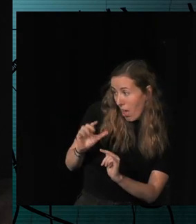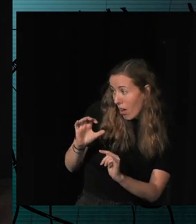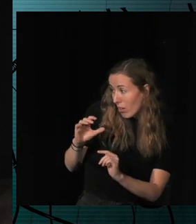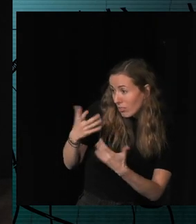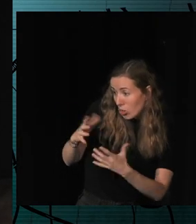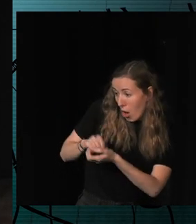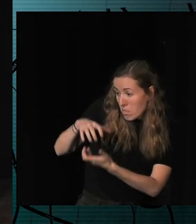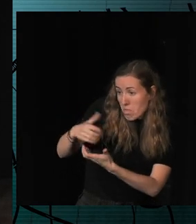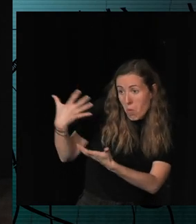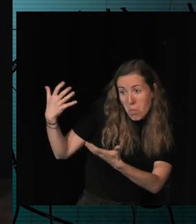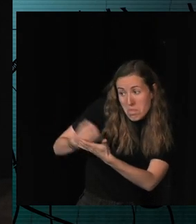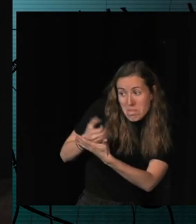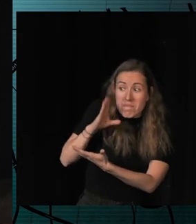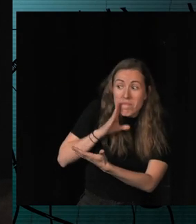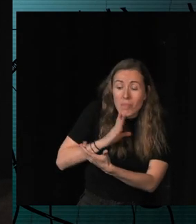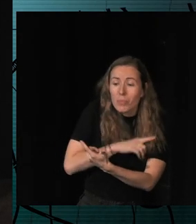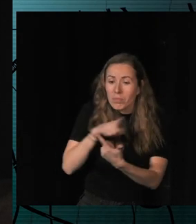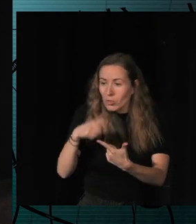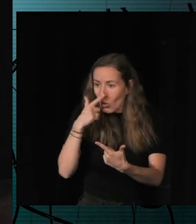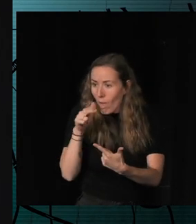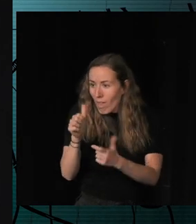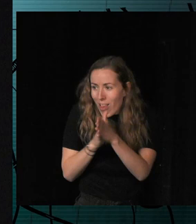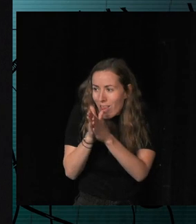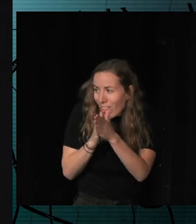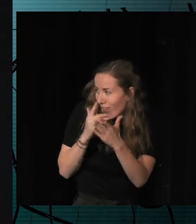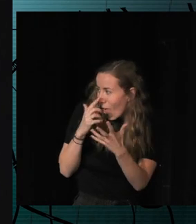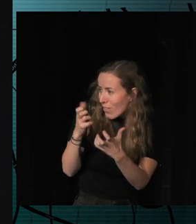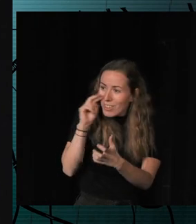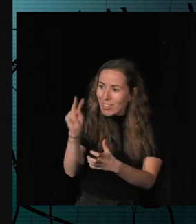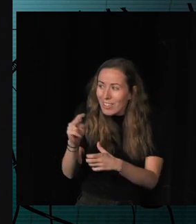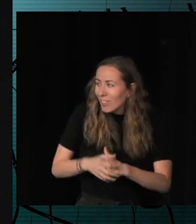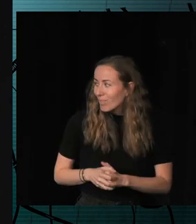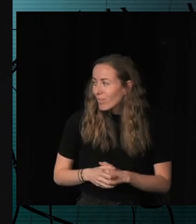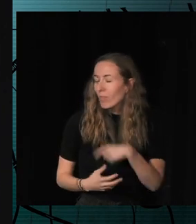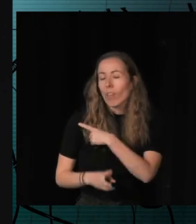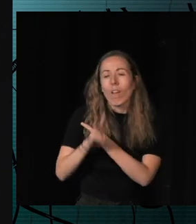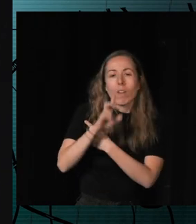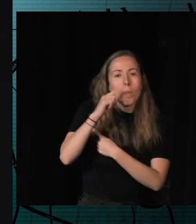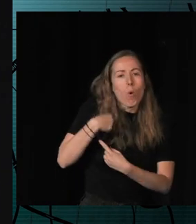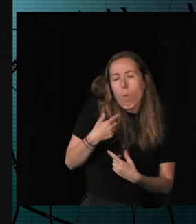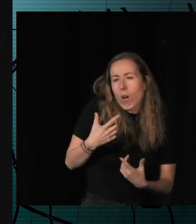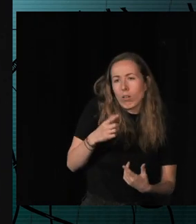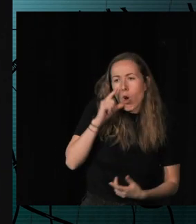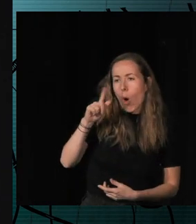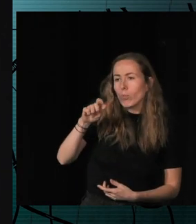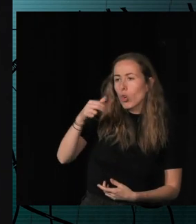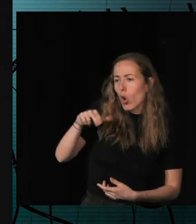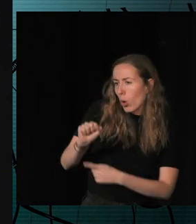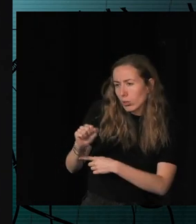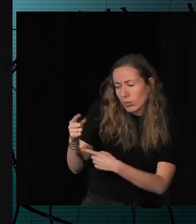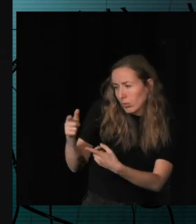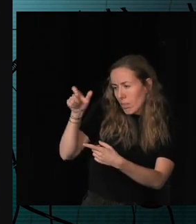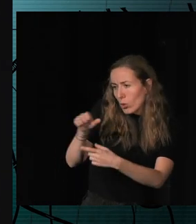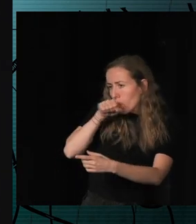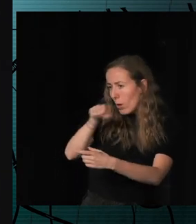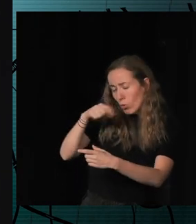bien euh bah c'est Christophe Gans donc ça va être forcément passionnant enfin c'est en passionné il l' prouvver à mainre reprise c'est